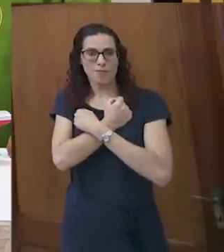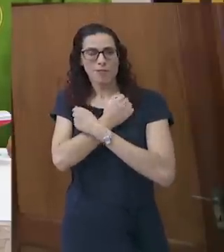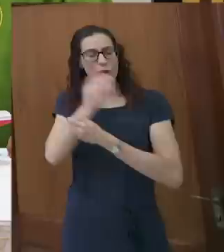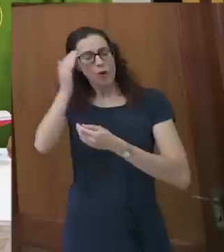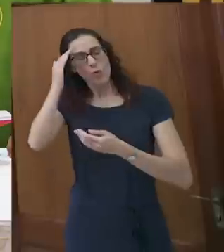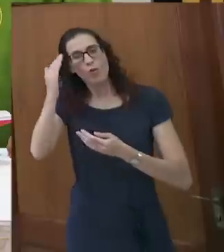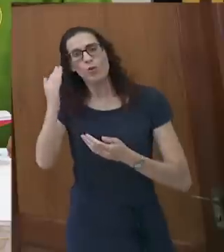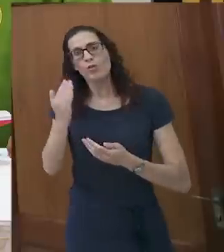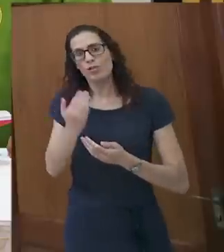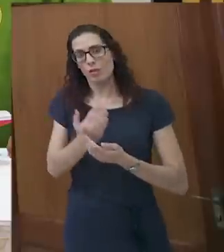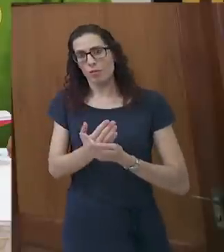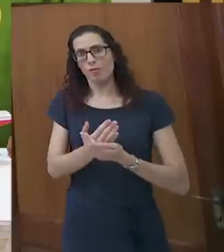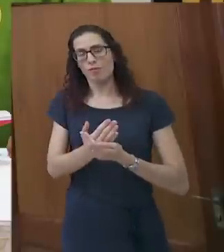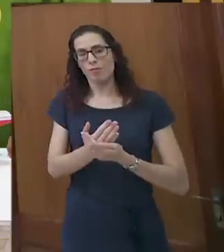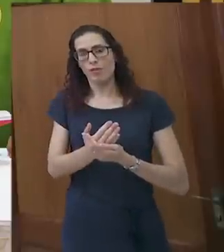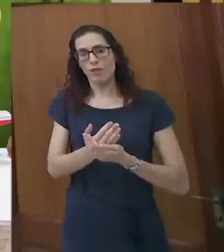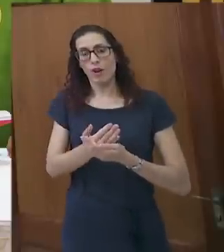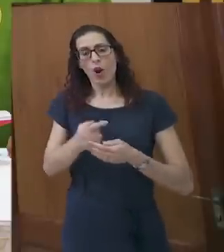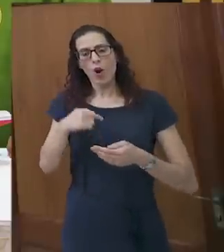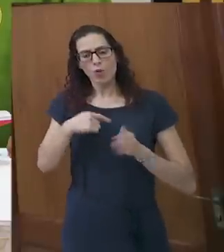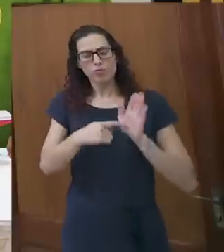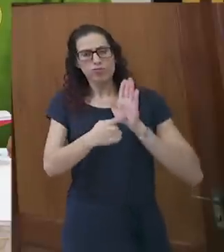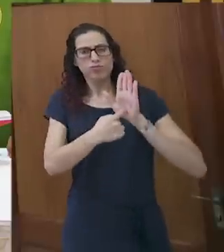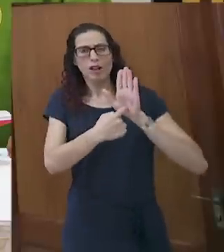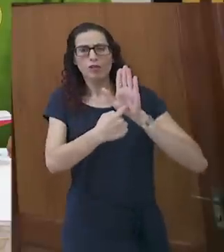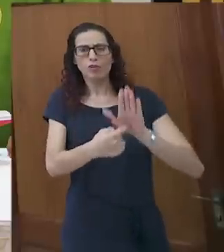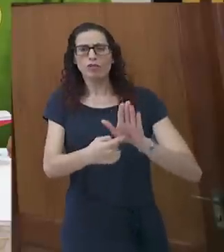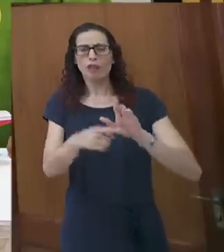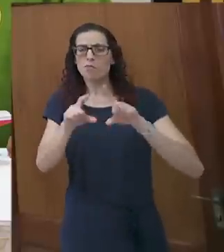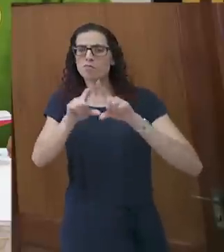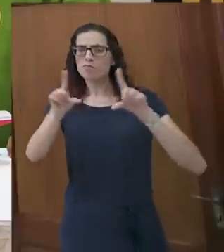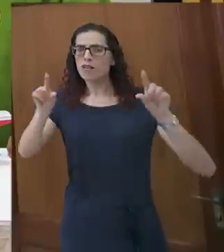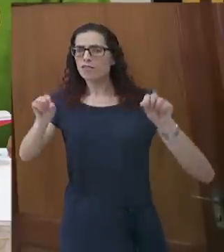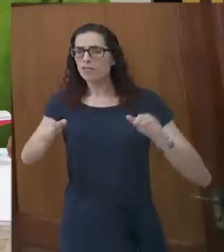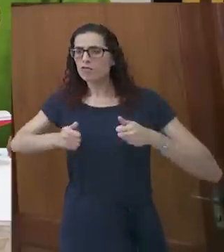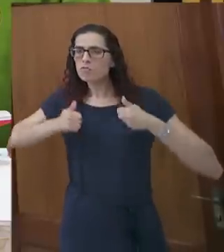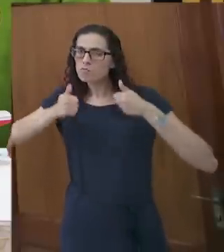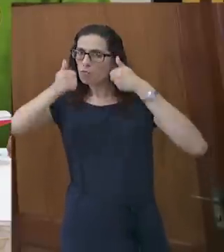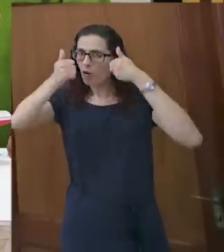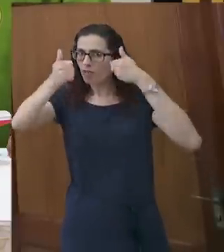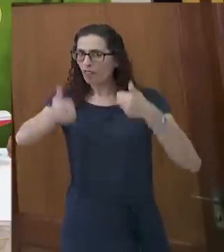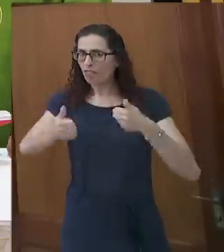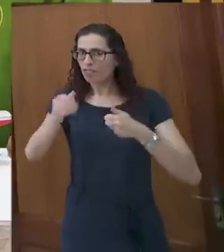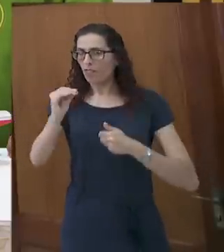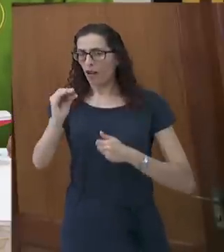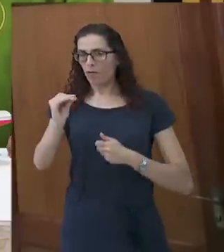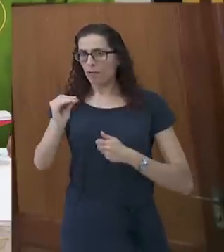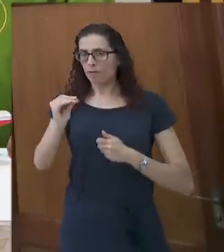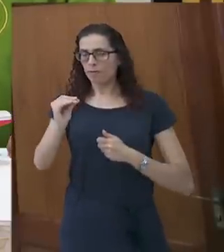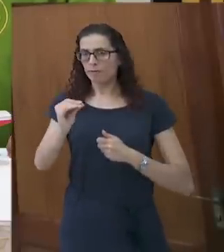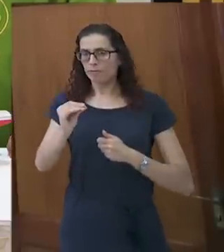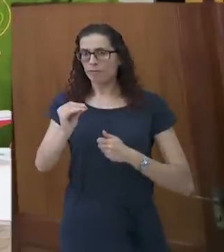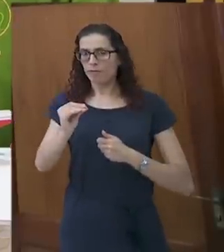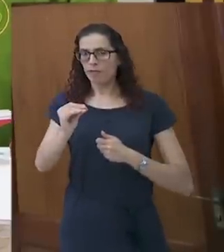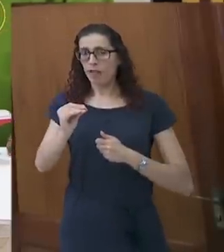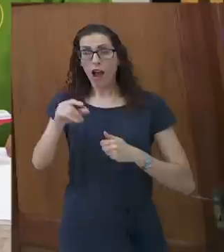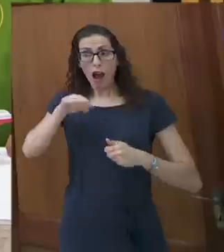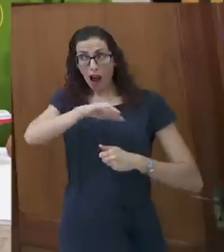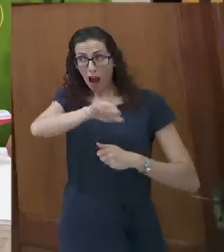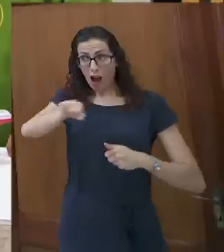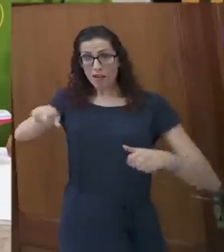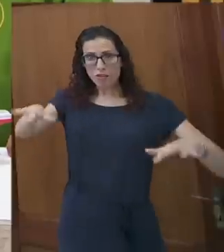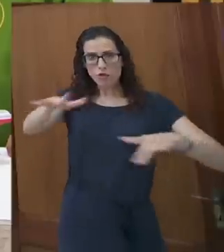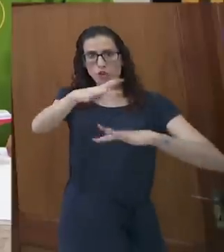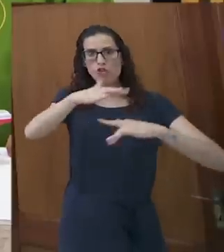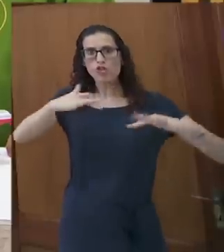U lilna tagħtina messaġġ qawwi importanti ħafna lilna lis-soċjetà Maltija